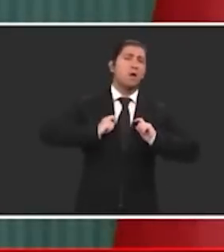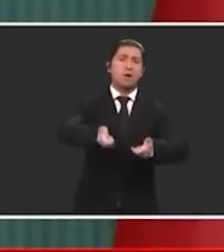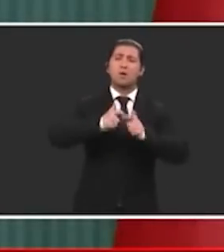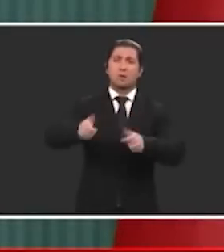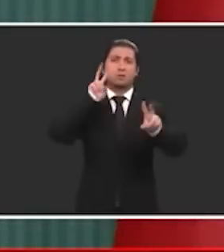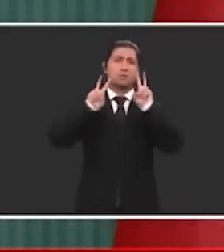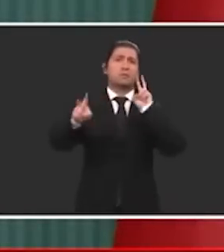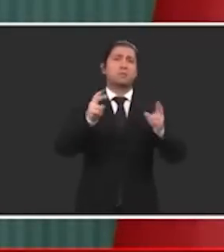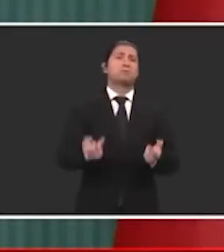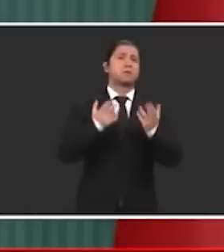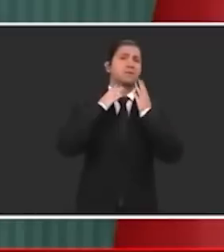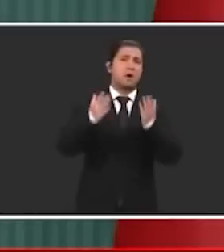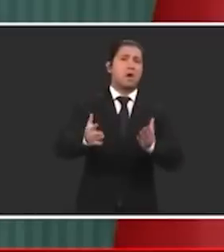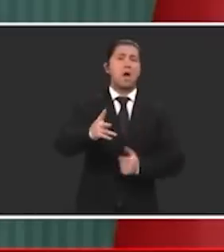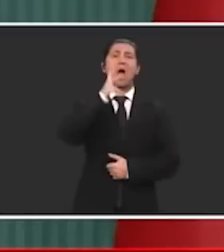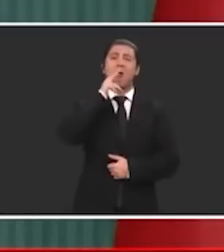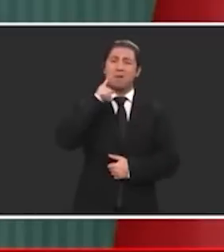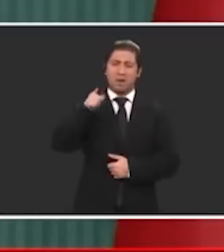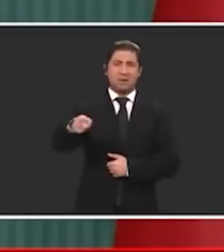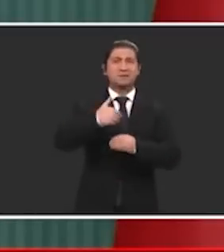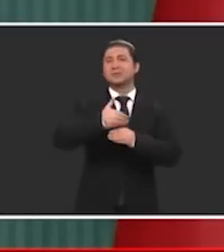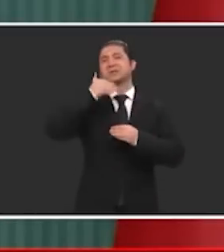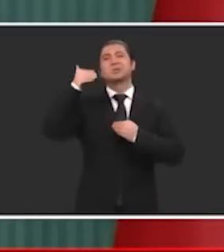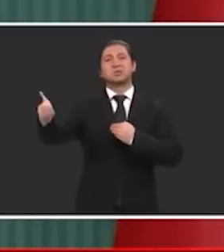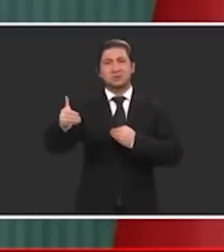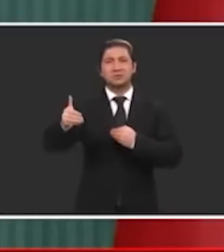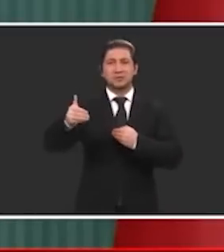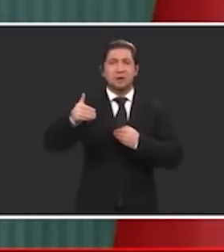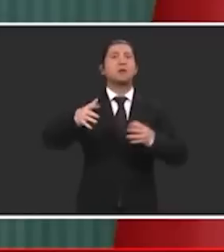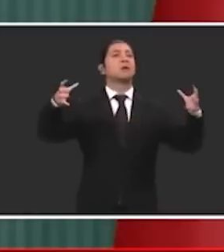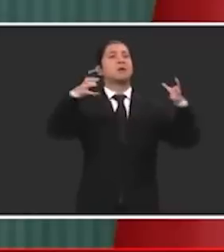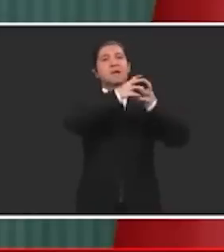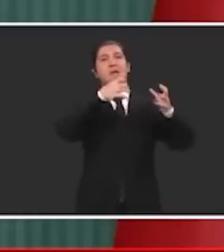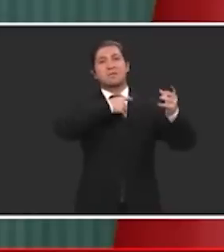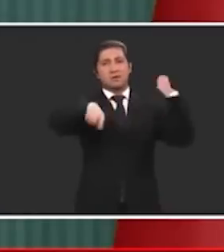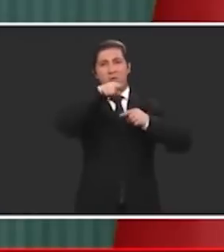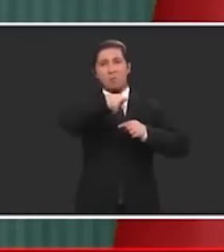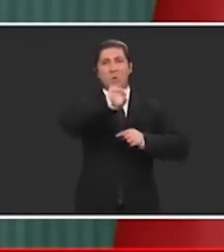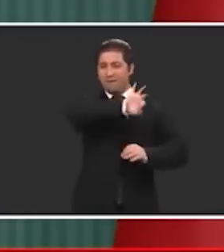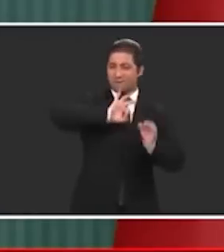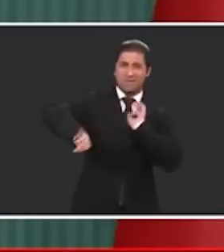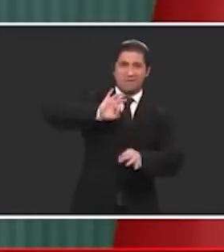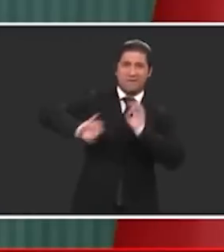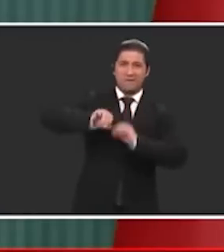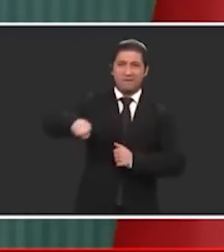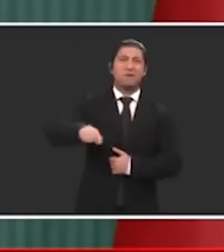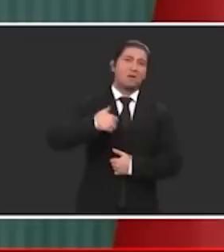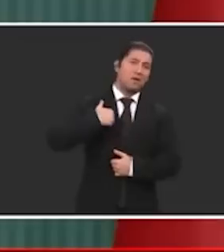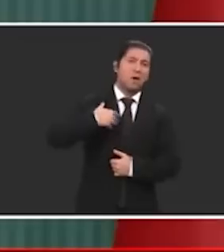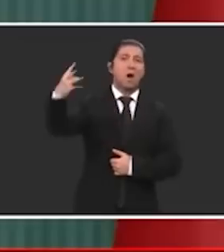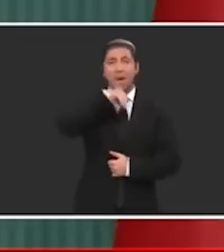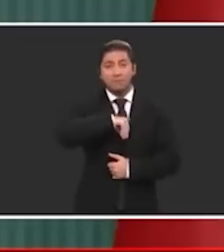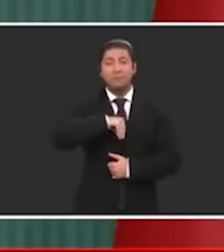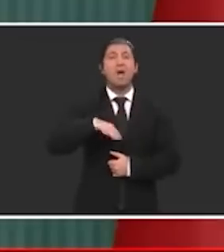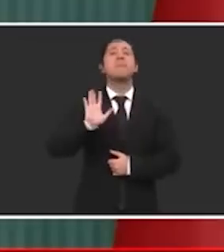ibarettir. Ermenistan'ın da dışarıdan ve diasporadan gelen bu tür kışkırtmalara prim